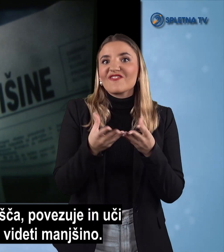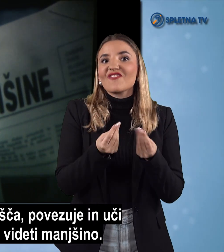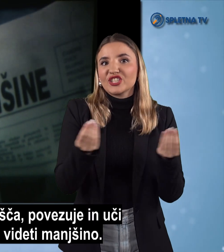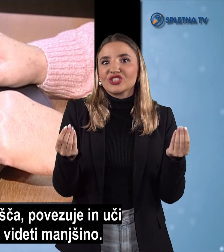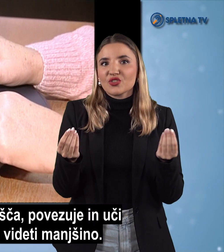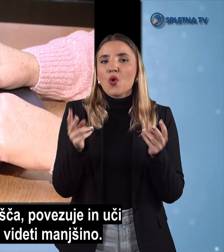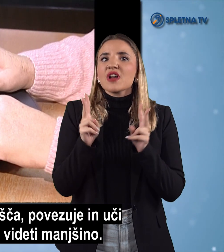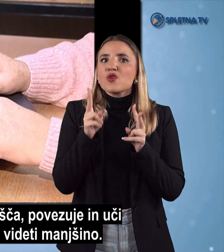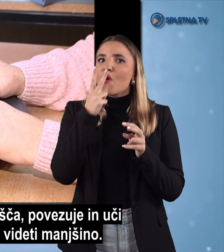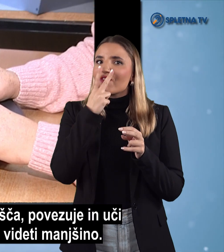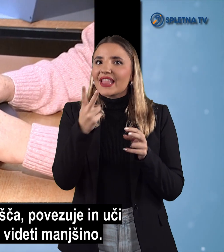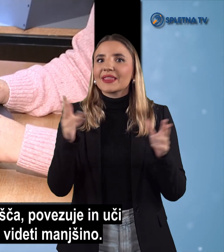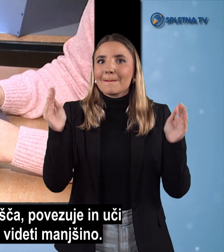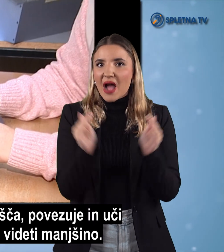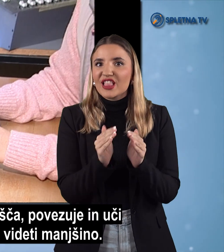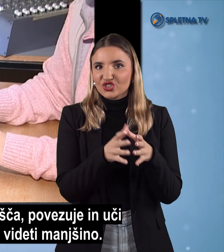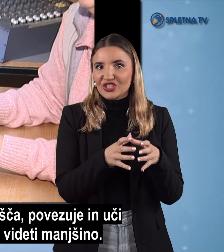kako videti manjšino.